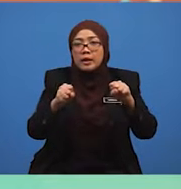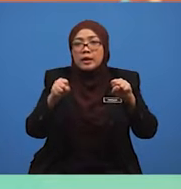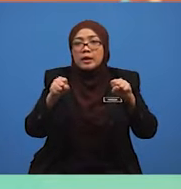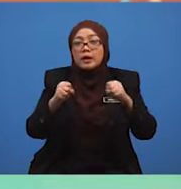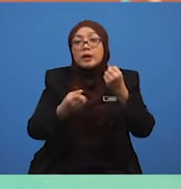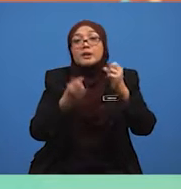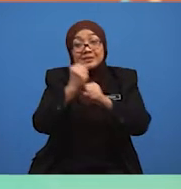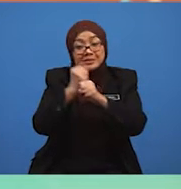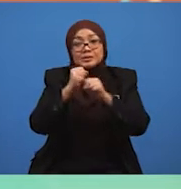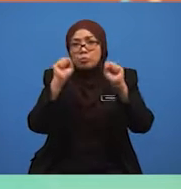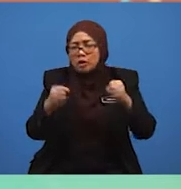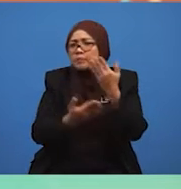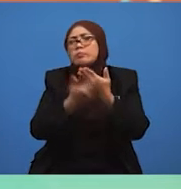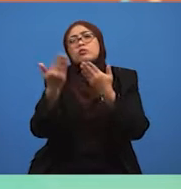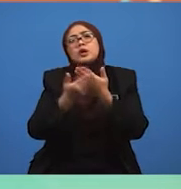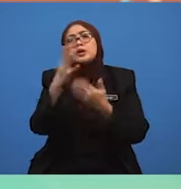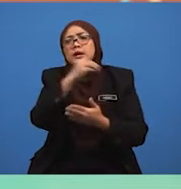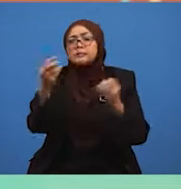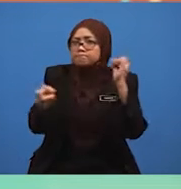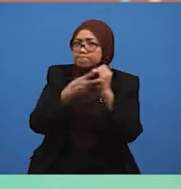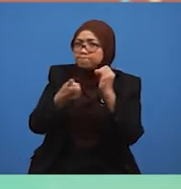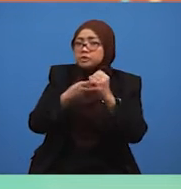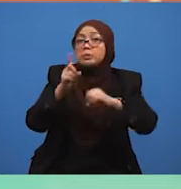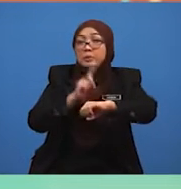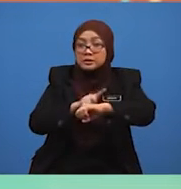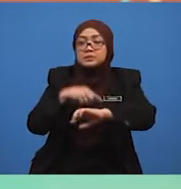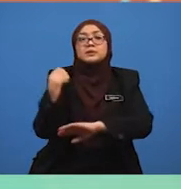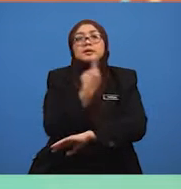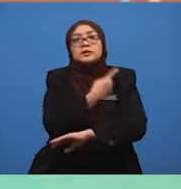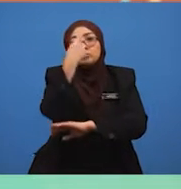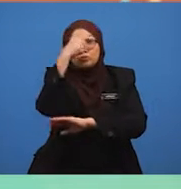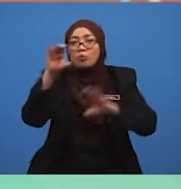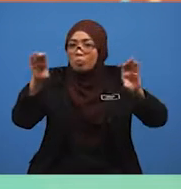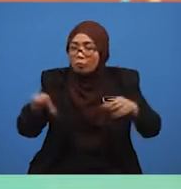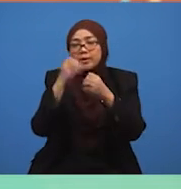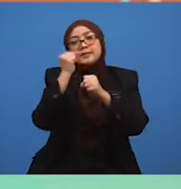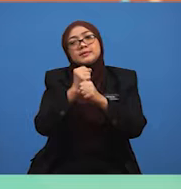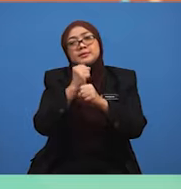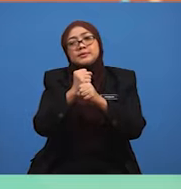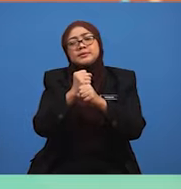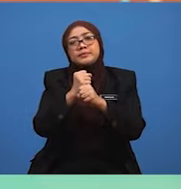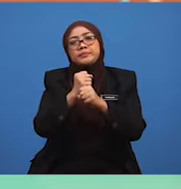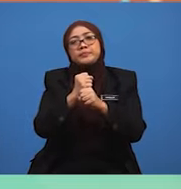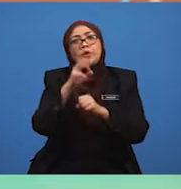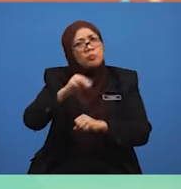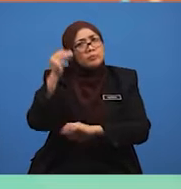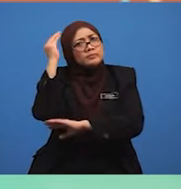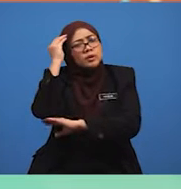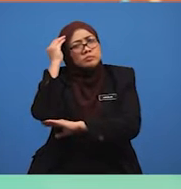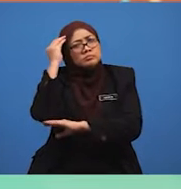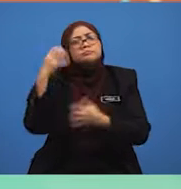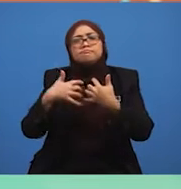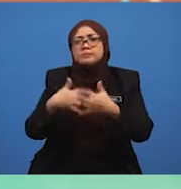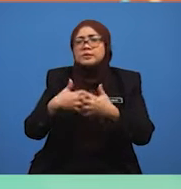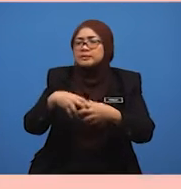dan menjimatkan masa kita melakukan sesuatu pekerjaan. Tahukah murid-murid, mesin